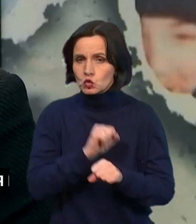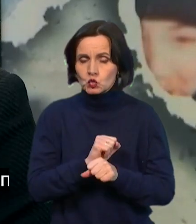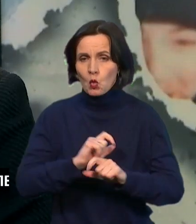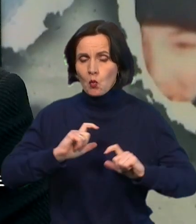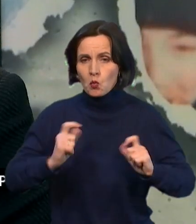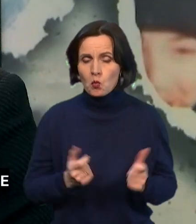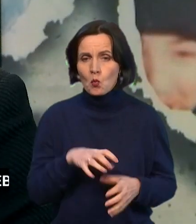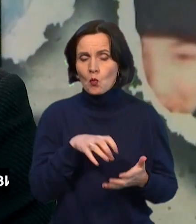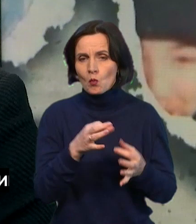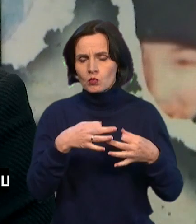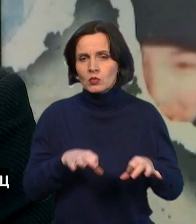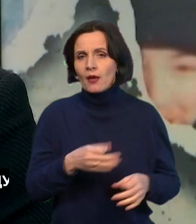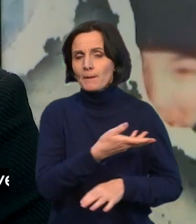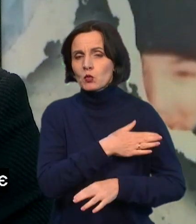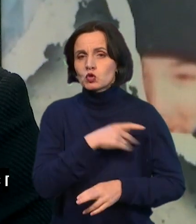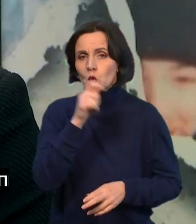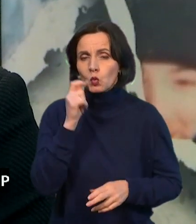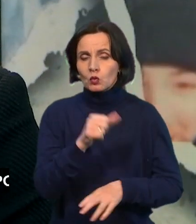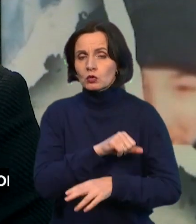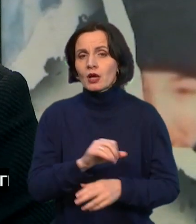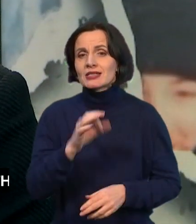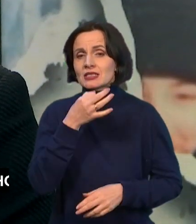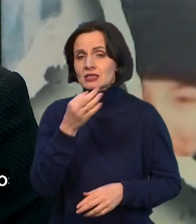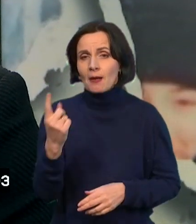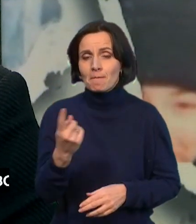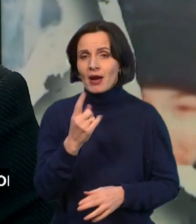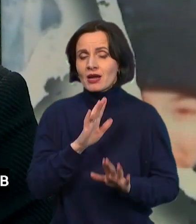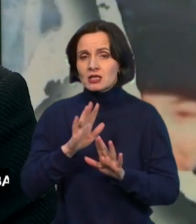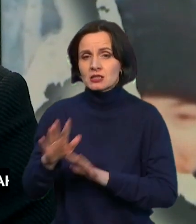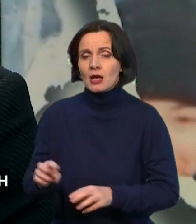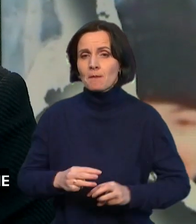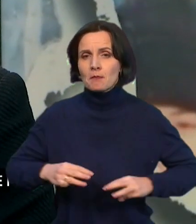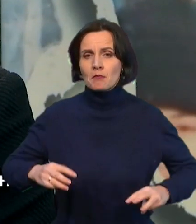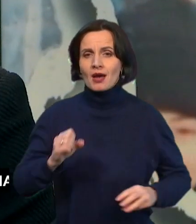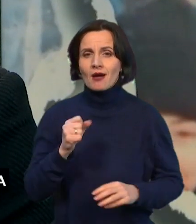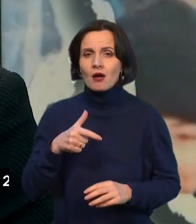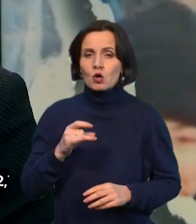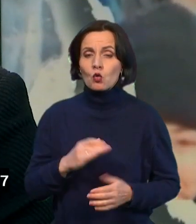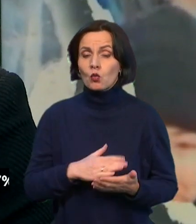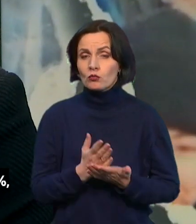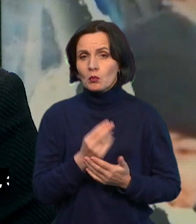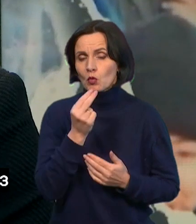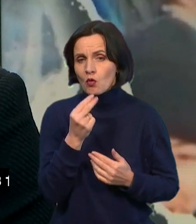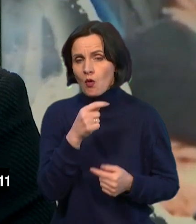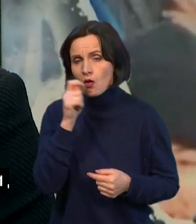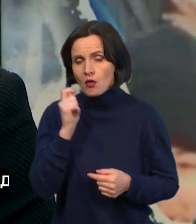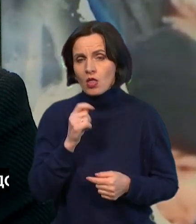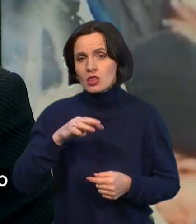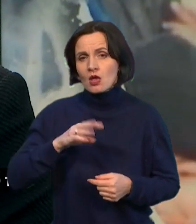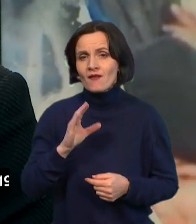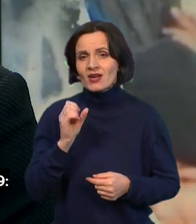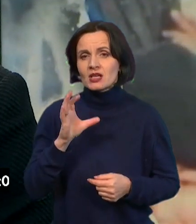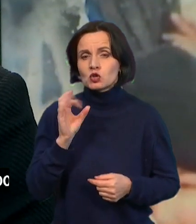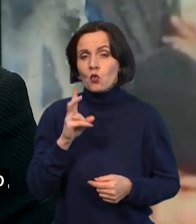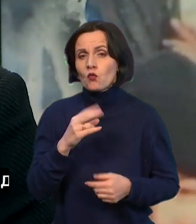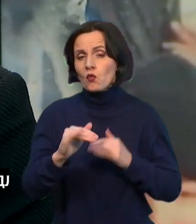на польсько-українському кордоні. Про це заявив перший заступник міністра аграрної політики та продовольства України Тарас Висоцький в